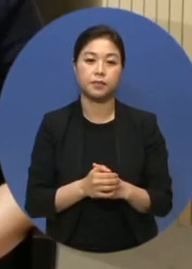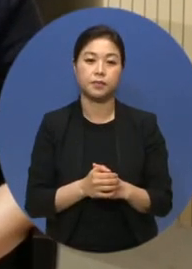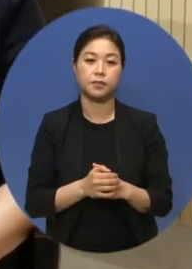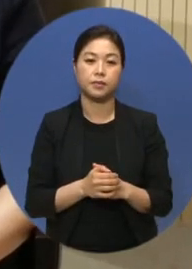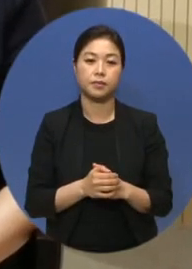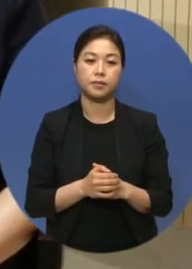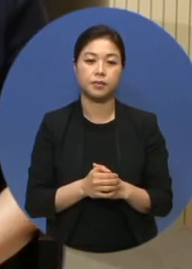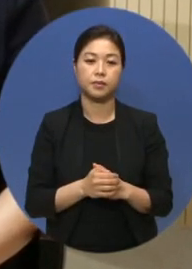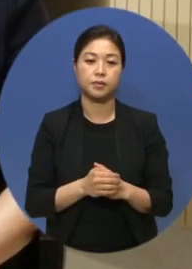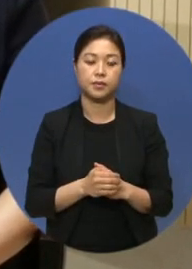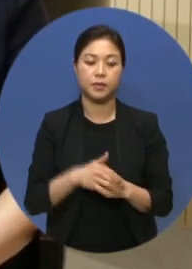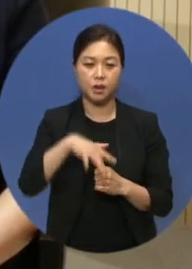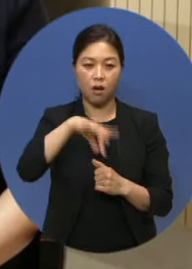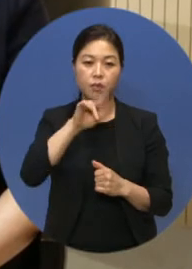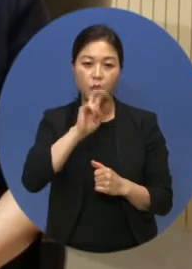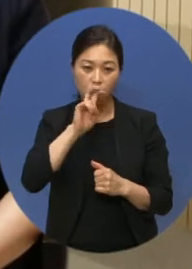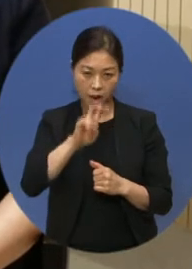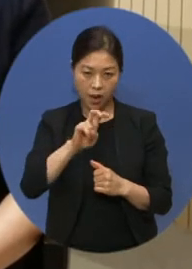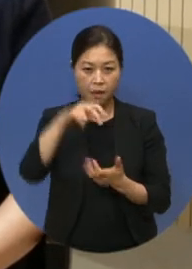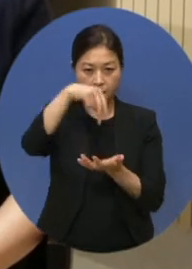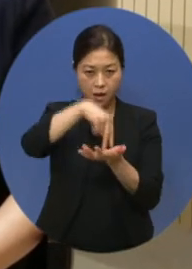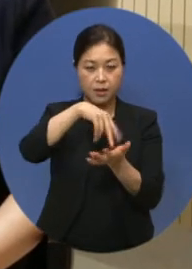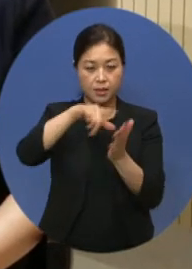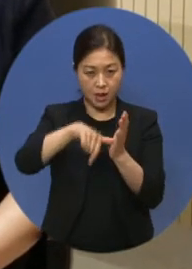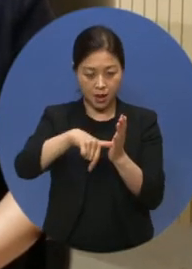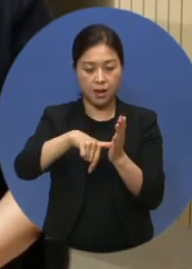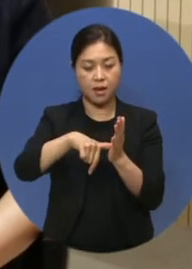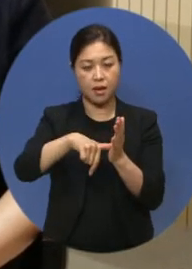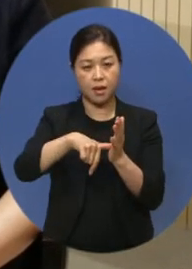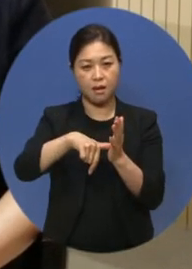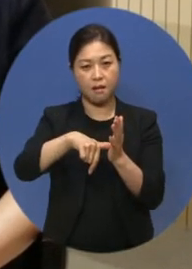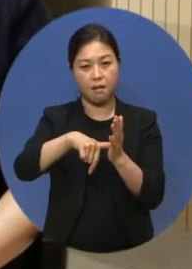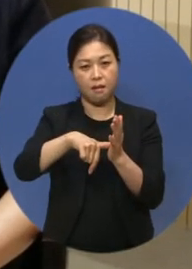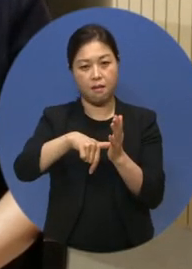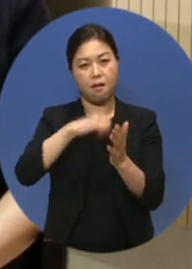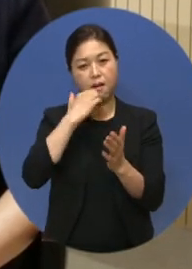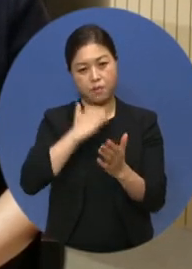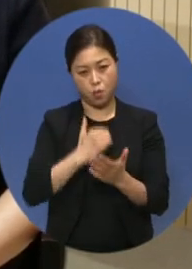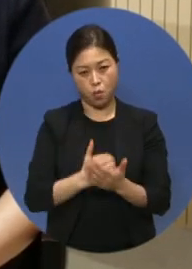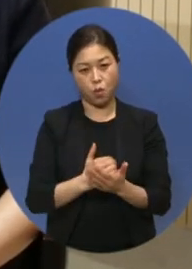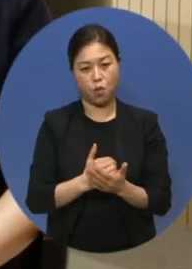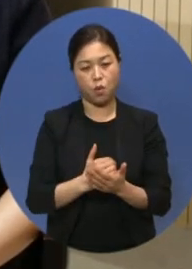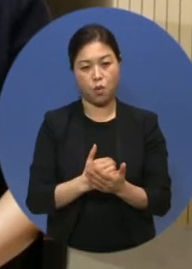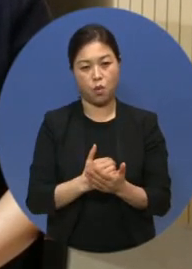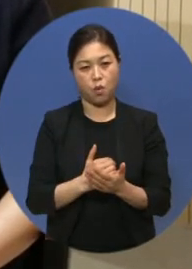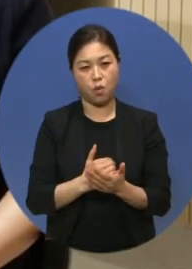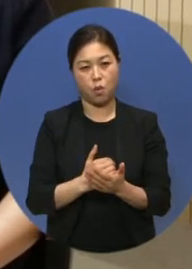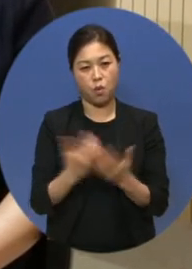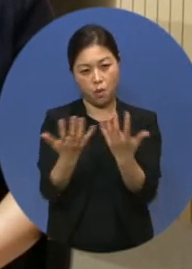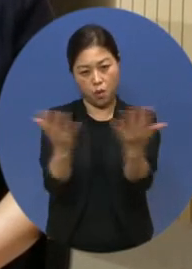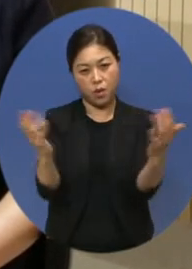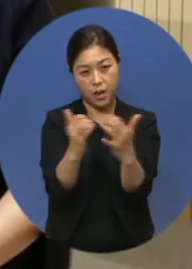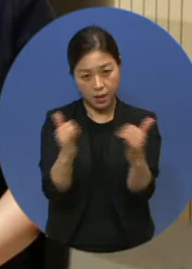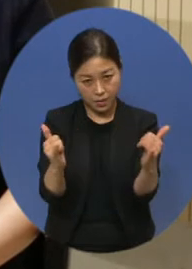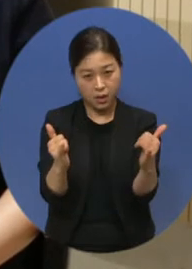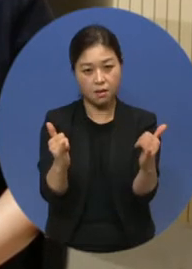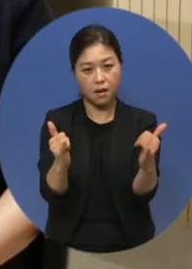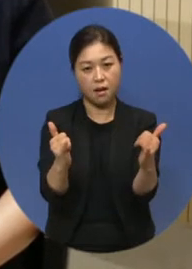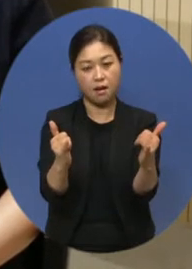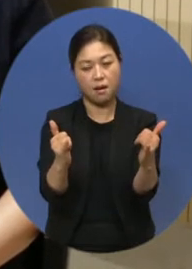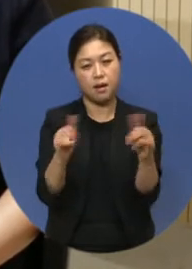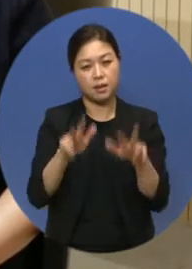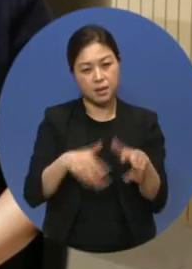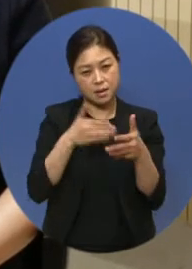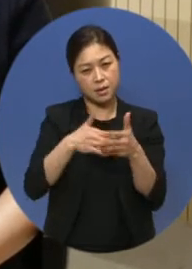처음 무대를 올렸을 때의 그때의 그 감동 관객들과 함께 우리가